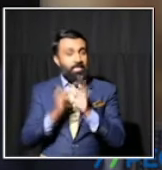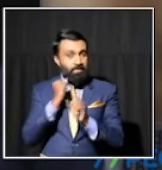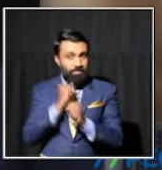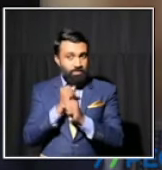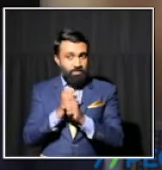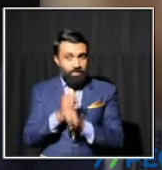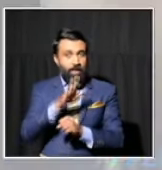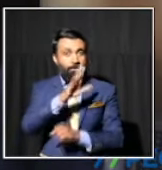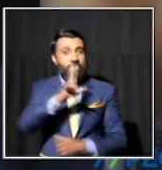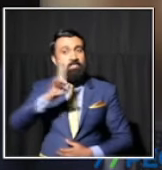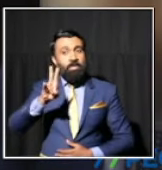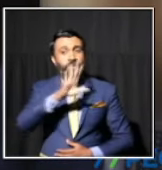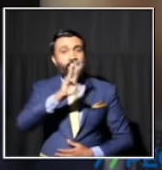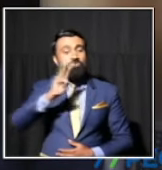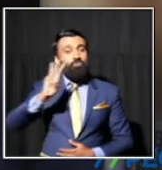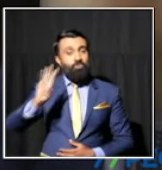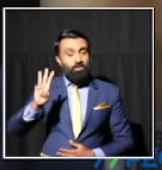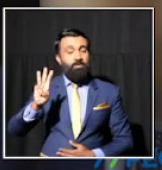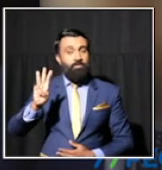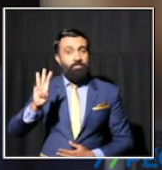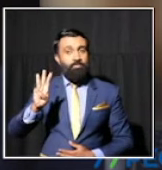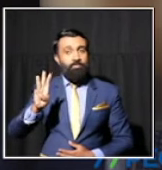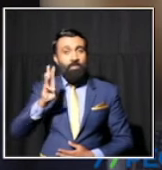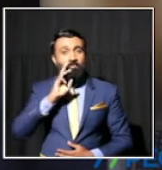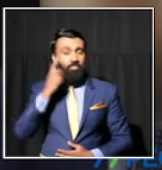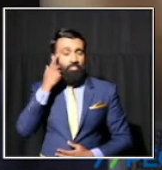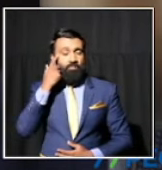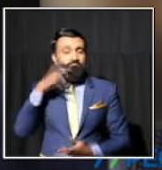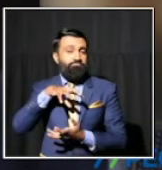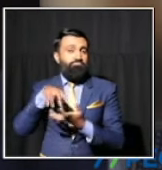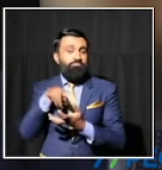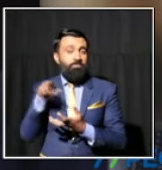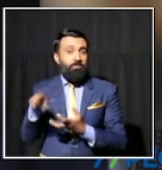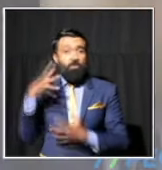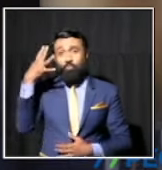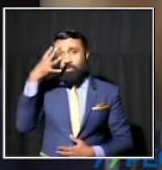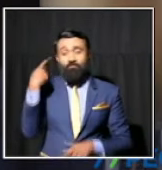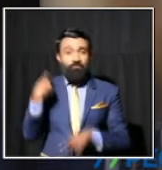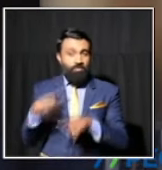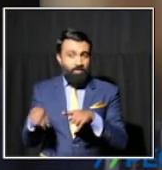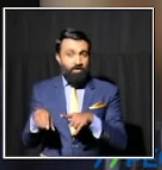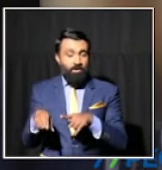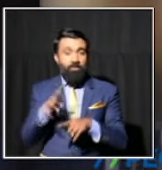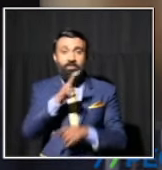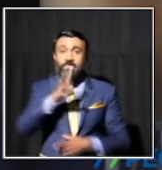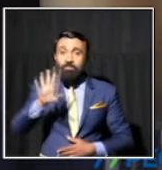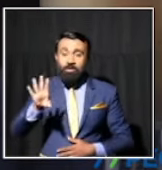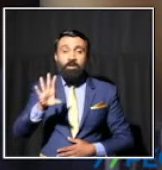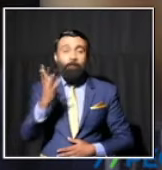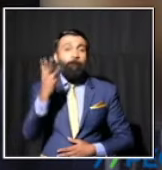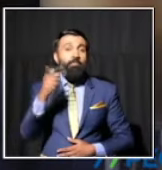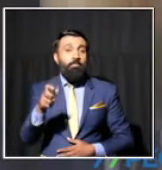රුපියල් 52ක් 53ක්. ඒ නිසා එතුමා පටලෝගෙන තියනවා මේක මේ සූර්ය පැනල වලට විතරයි දෙන්නේ කියලා. රුපියල් 25කට පමණ ප්‍රමාණයට තමයි අපි